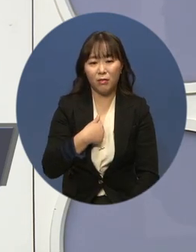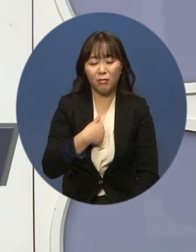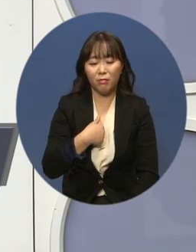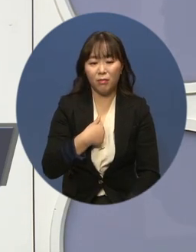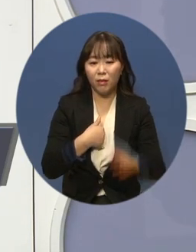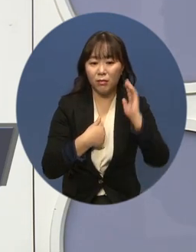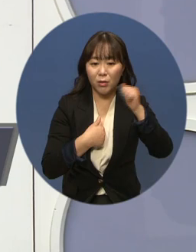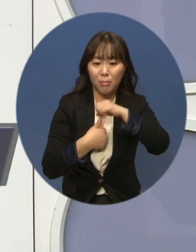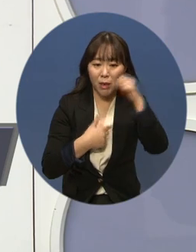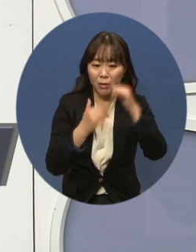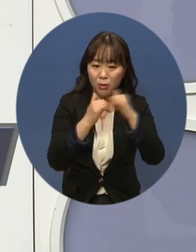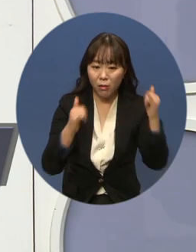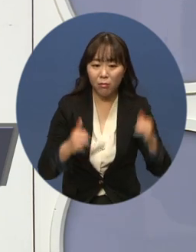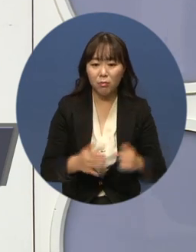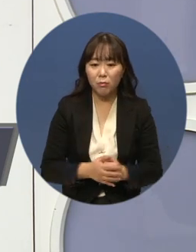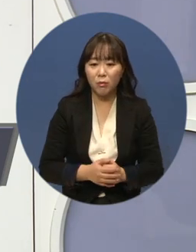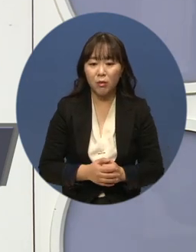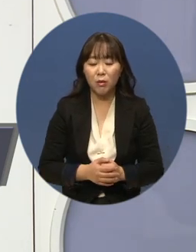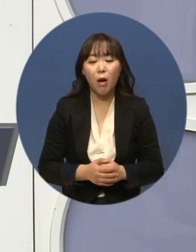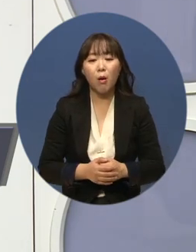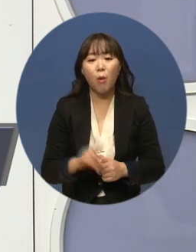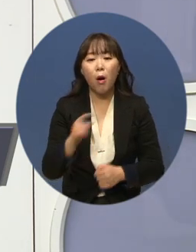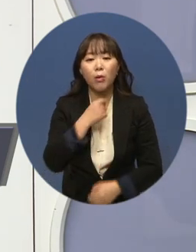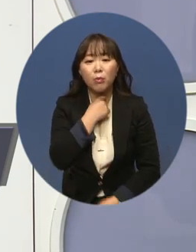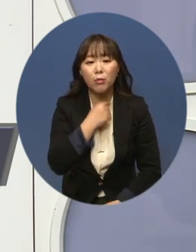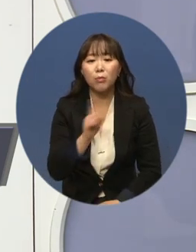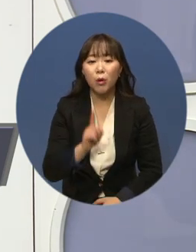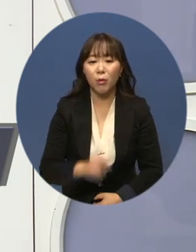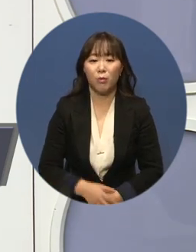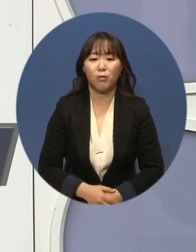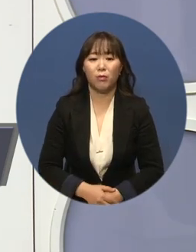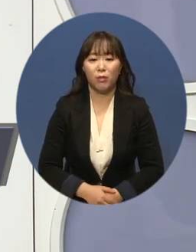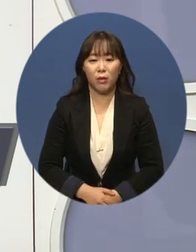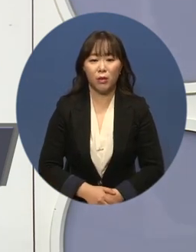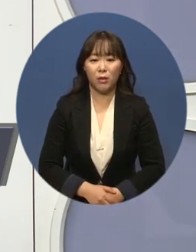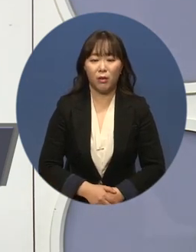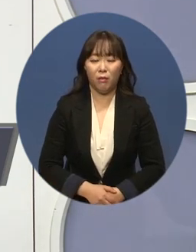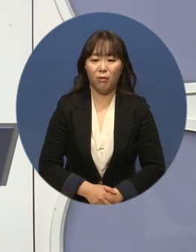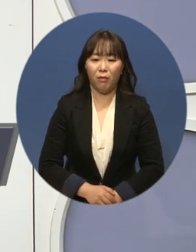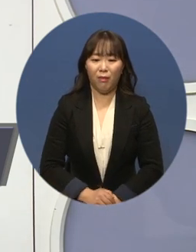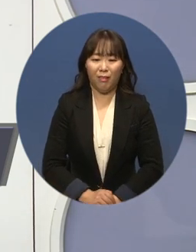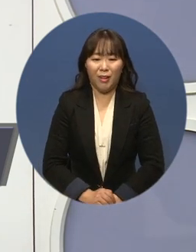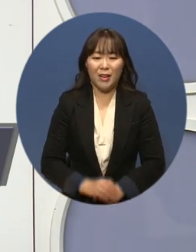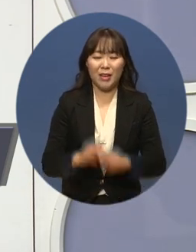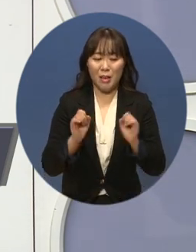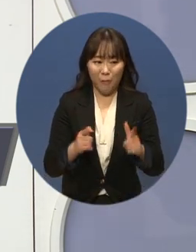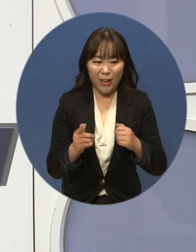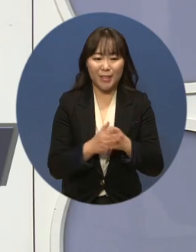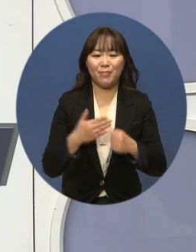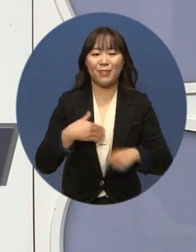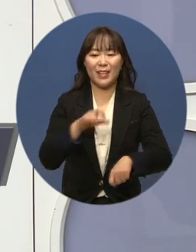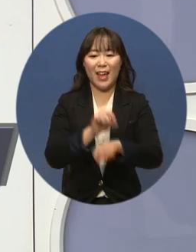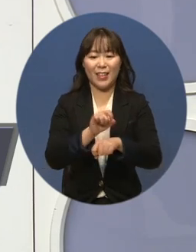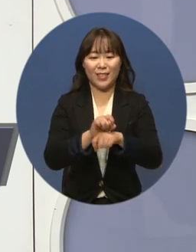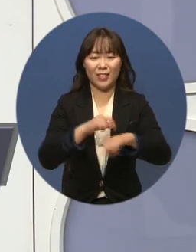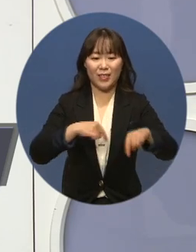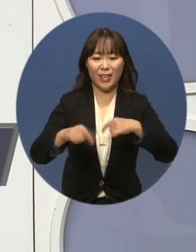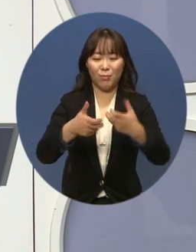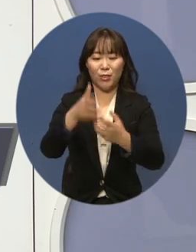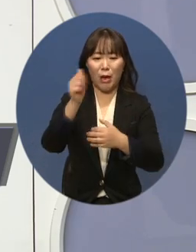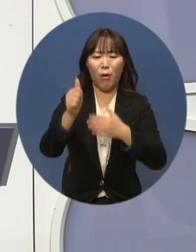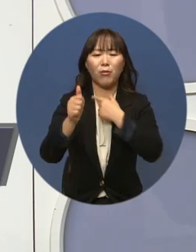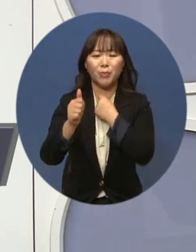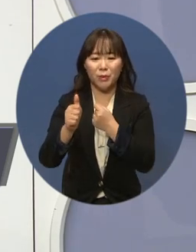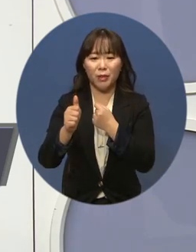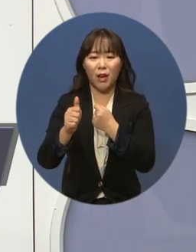대통령 당선자께서 아 그러면 무슨 일을 하고 싶습니까? 이렇게 묻더라고요. 얼마나 찬습니까? 그래서 내가 행정자치부 장관을 하고 싶습니다. 이